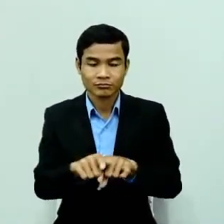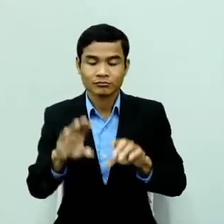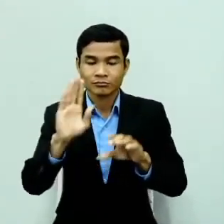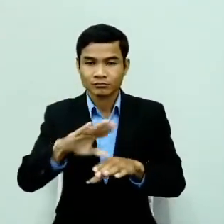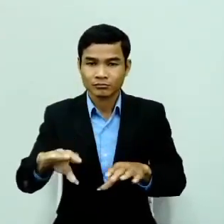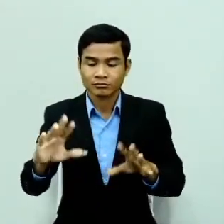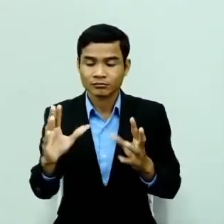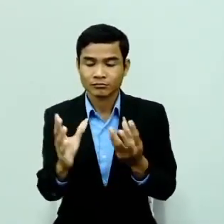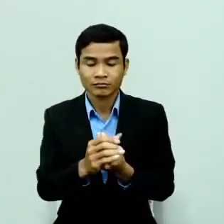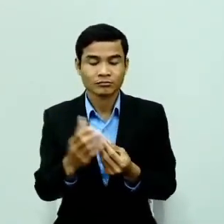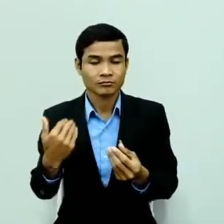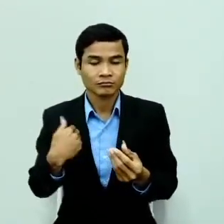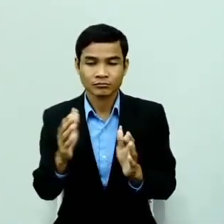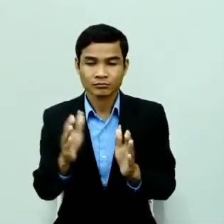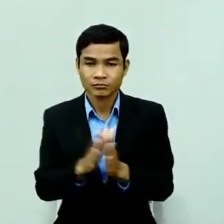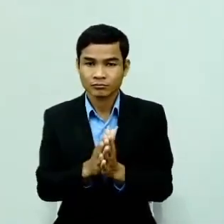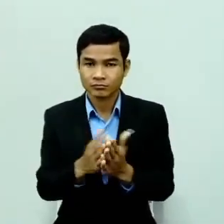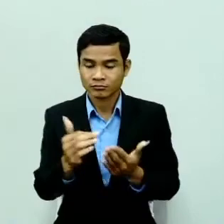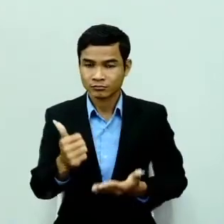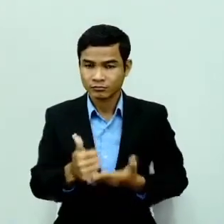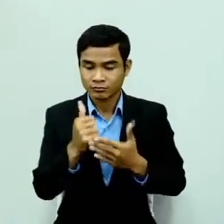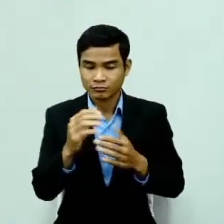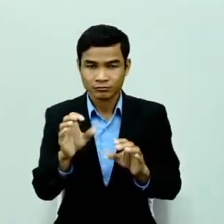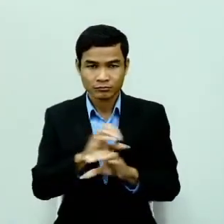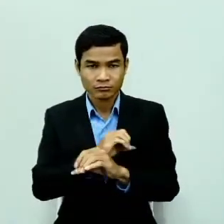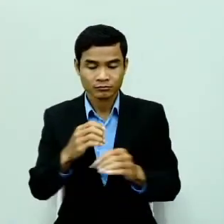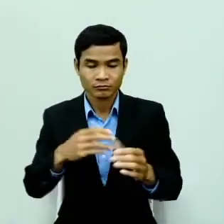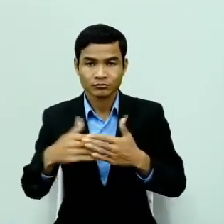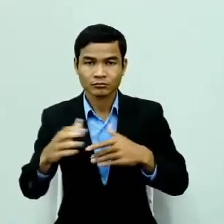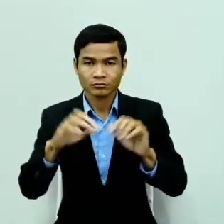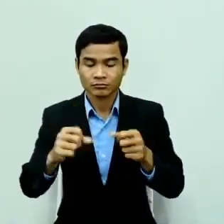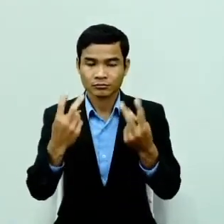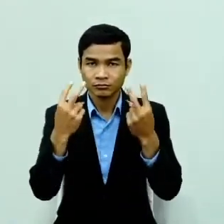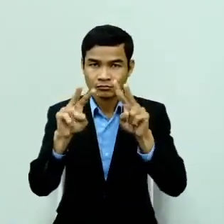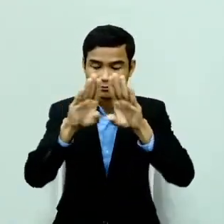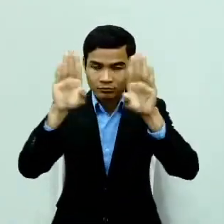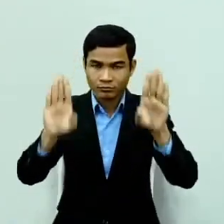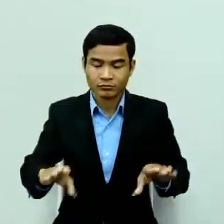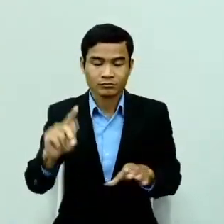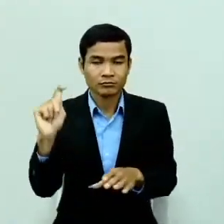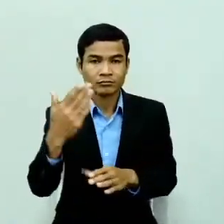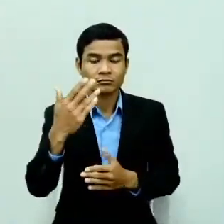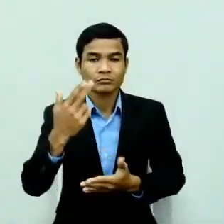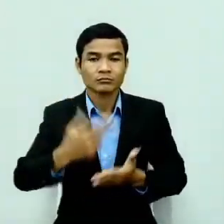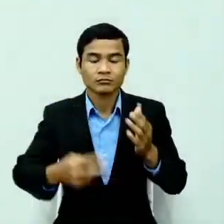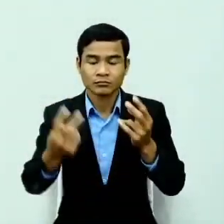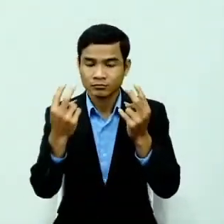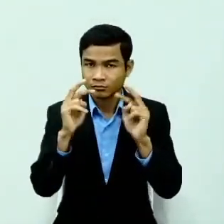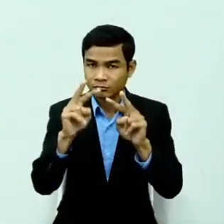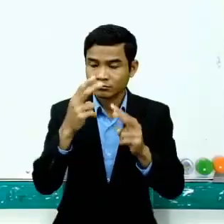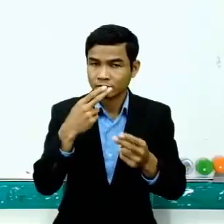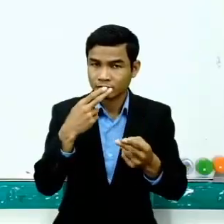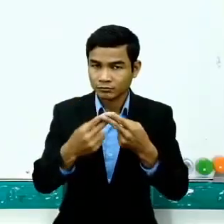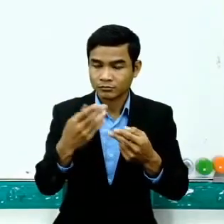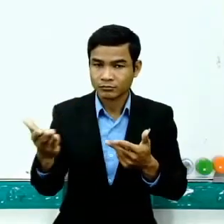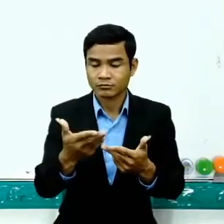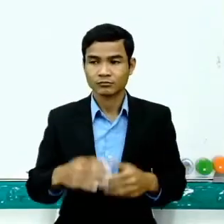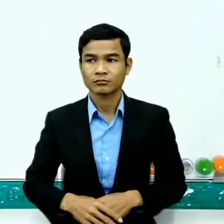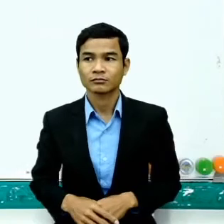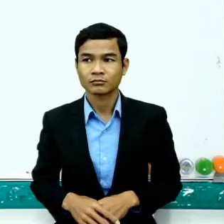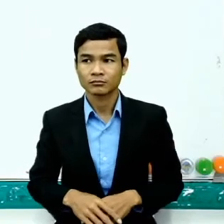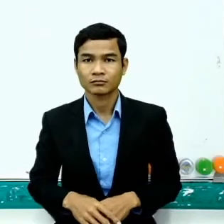ai con cốt đa mình miên sẽ phê chùm nuôi tới con mơ mực đặc hiến ta con bàn khớn rụp ở vầy khá hoa chá lắp bàm nè cừu